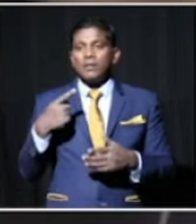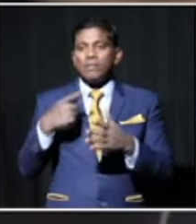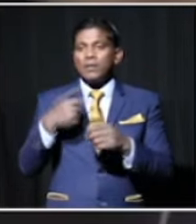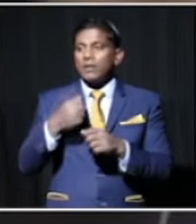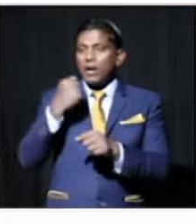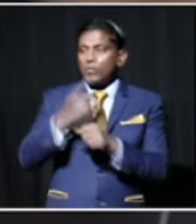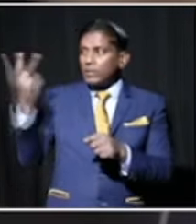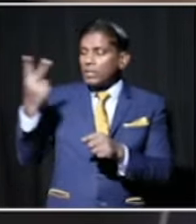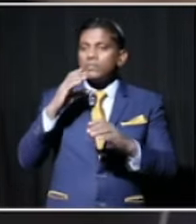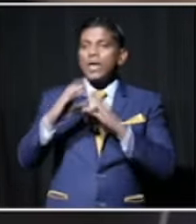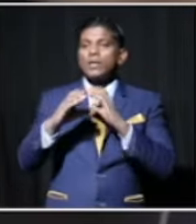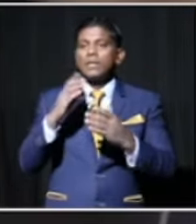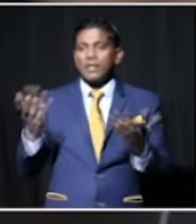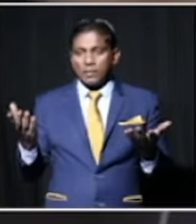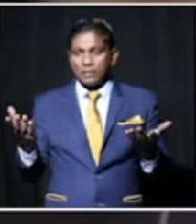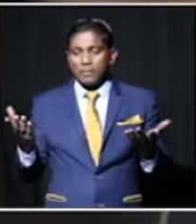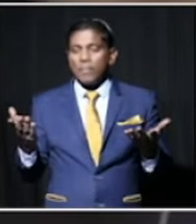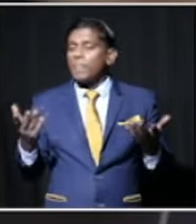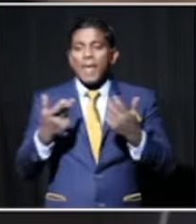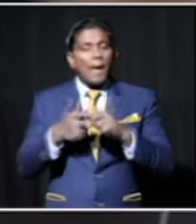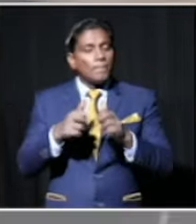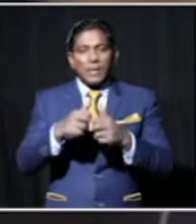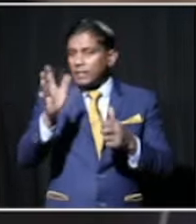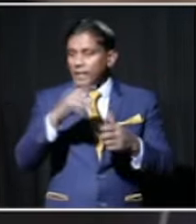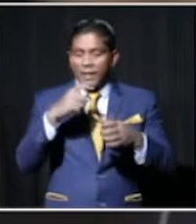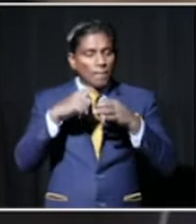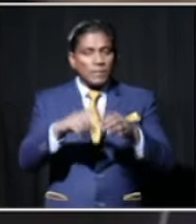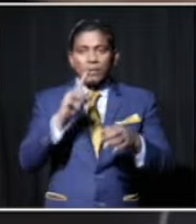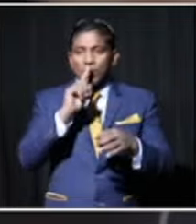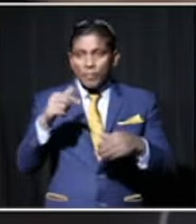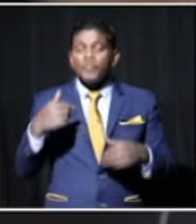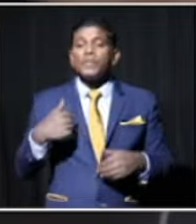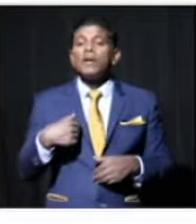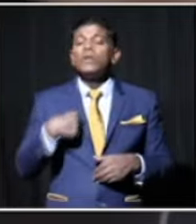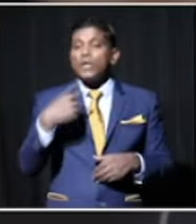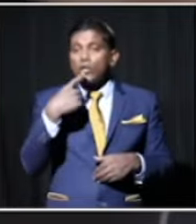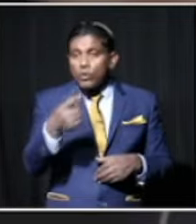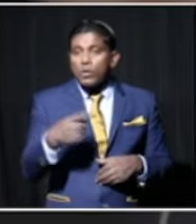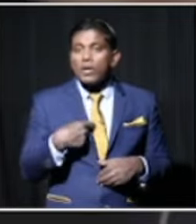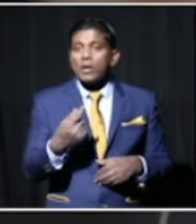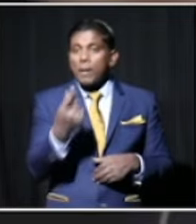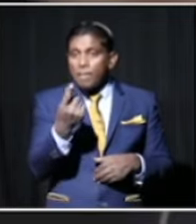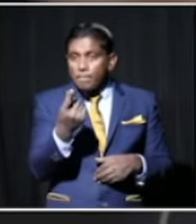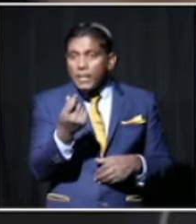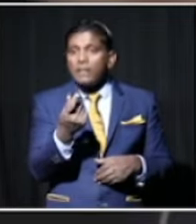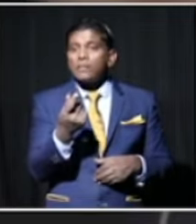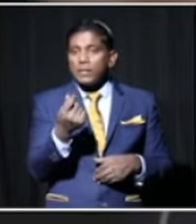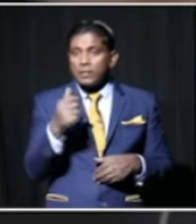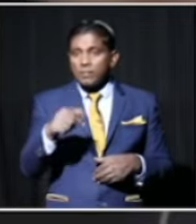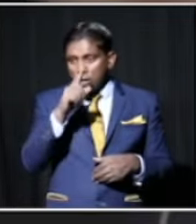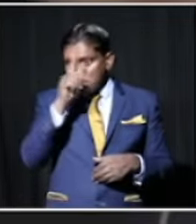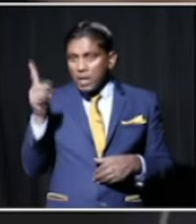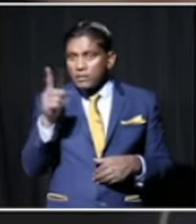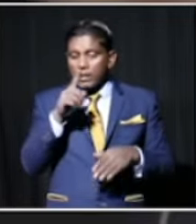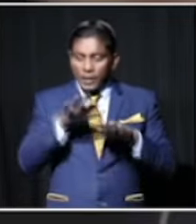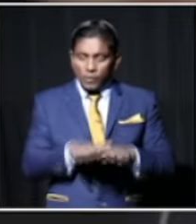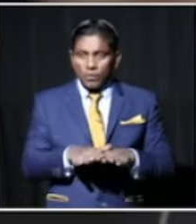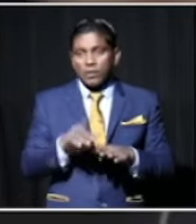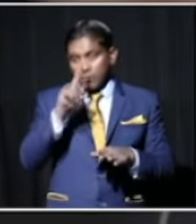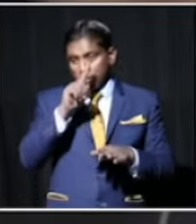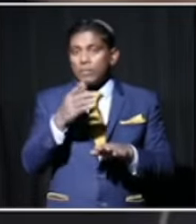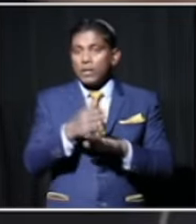කරා හරි ඒක නෙමෙයි ගැටලුව මම ඒක නෙමෙයි යද්දේ මම කියුවේ මේ මිල කාලේ කියන්නේ තව මාසයක් ඉන්න කිව්වා මාසයකට කලින්. දැන්